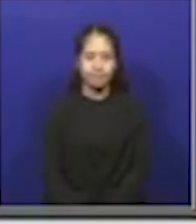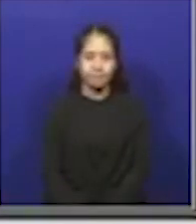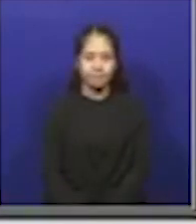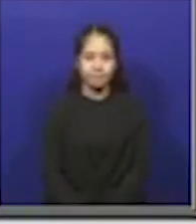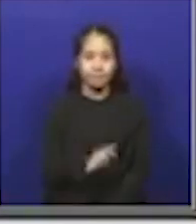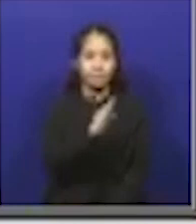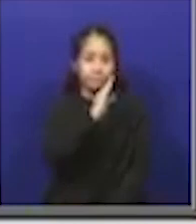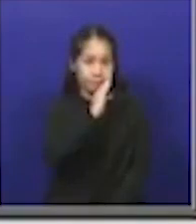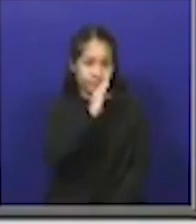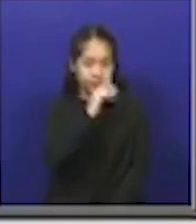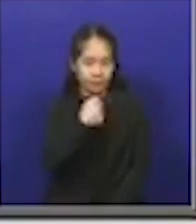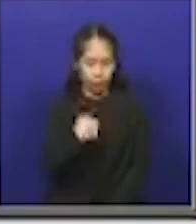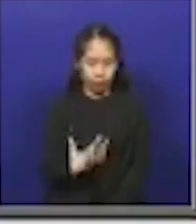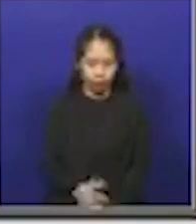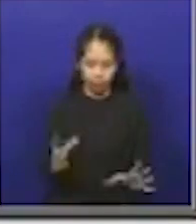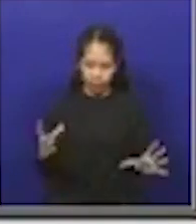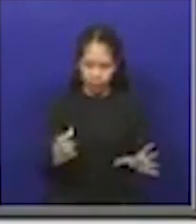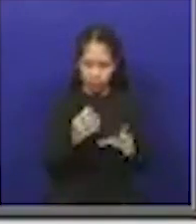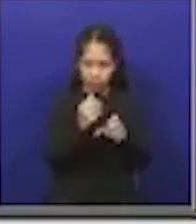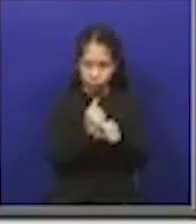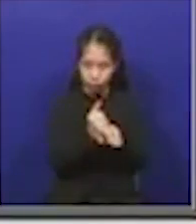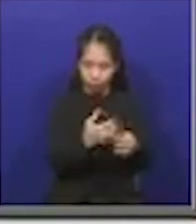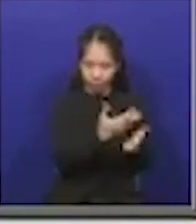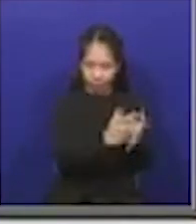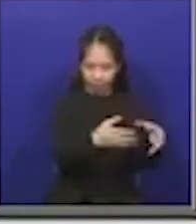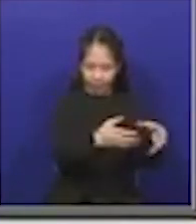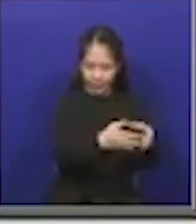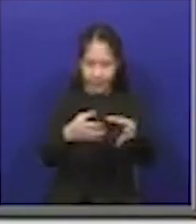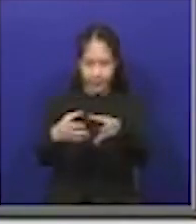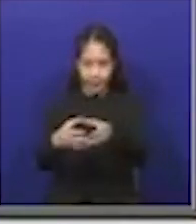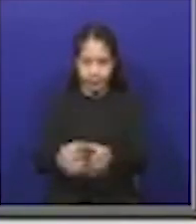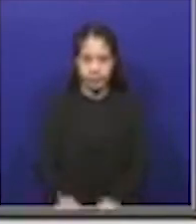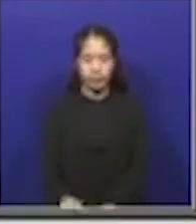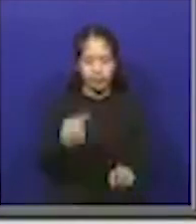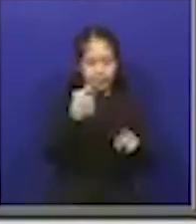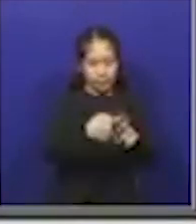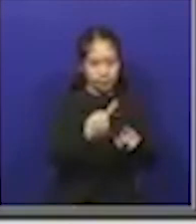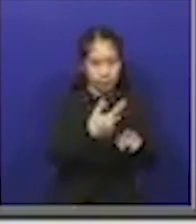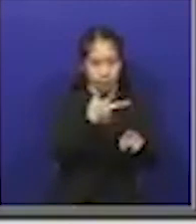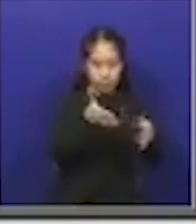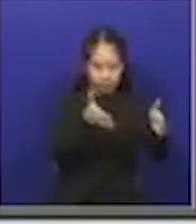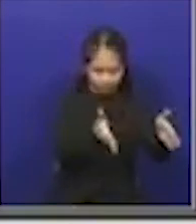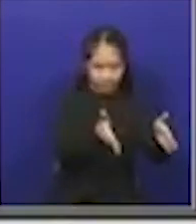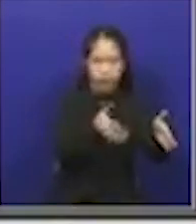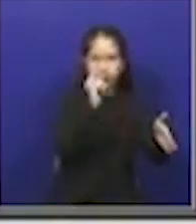ถ้าผมจะรวบระยะเวลาสั้นๆเป็น2ก้อนนะ3เดือนแรกควรจะทำตั้งแต่ต้น